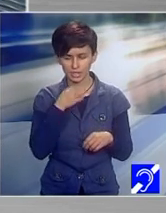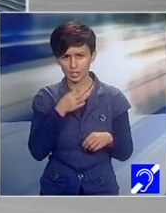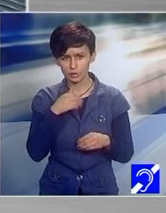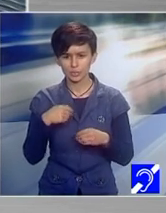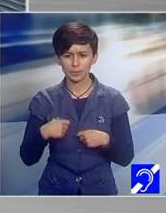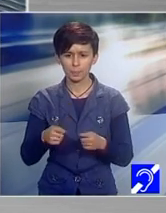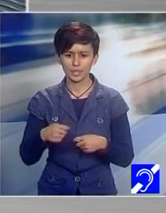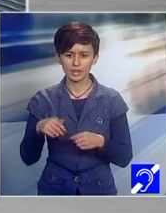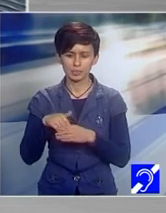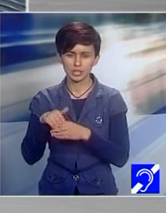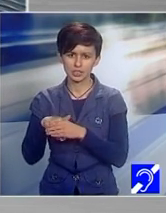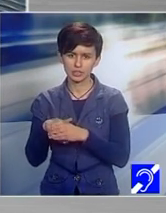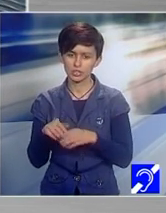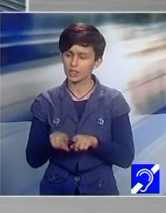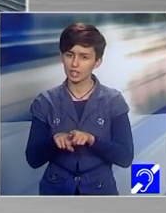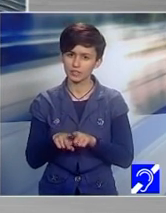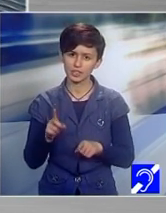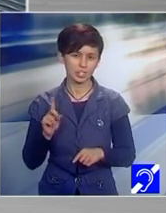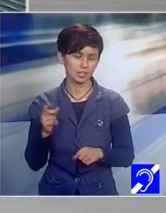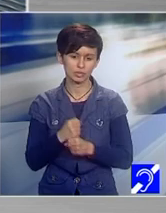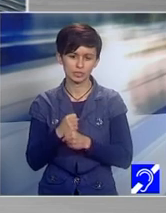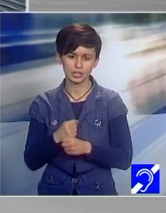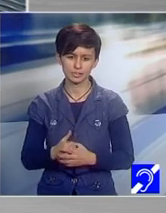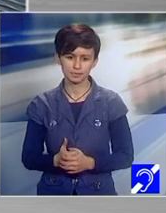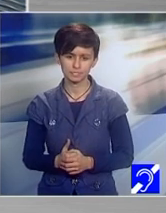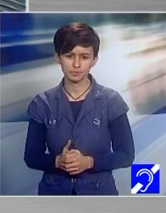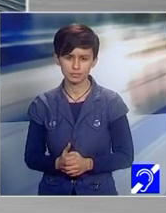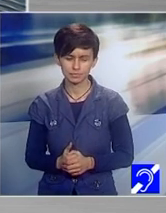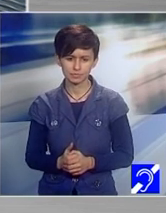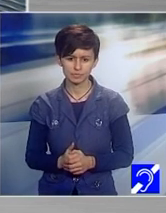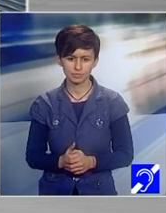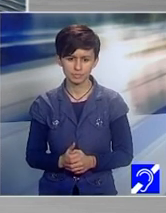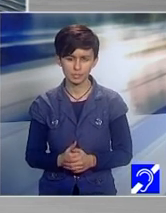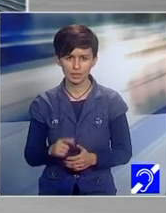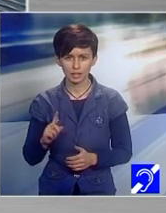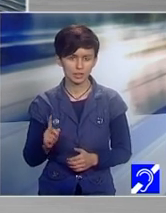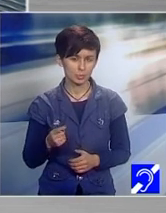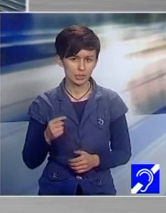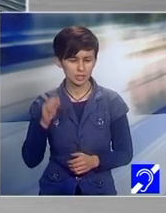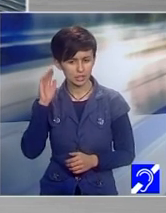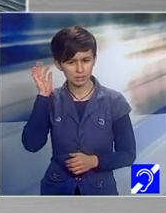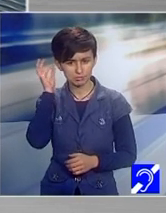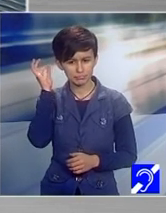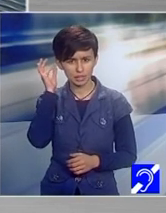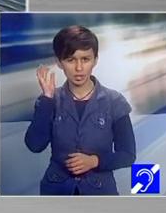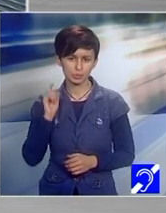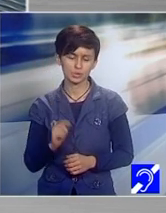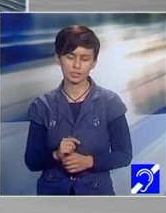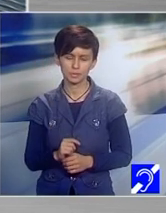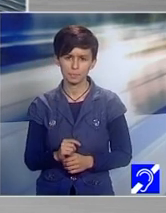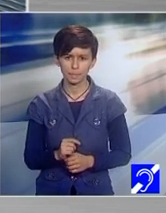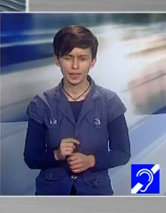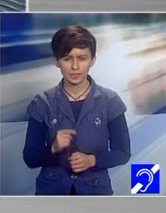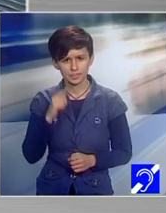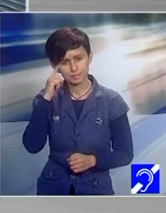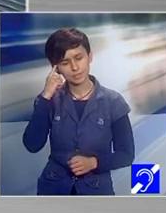campanie la fel, dar de fapt nu fac. Suntem foarte bune de campanie, da, e adevărat. Nu fac. Poate că aud și se